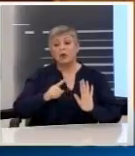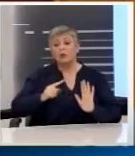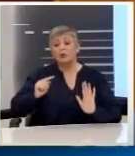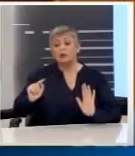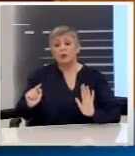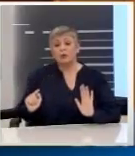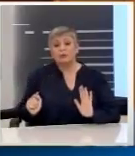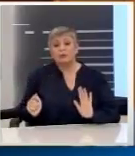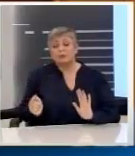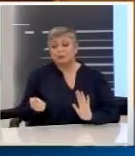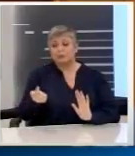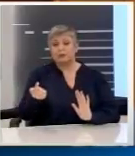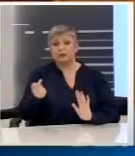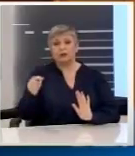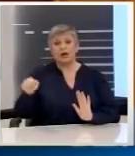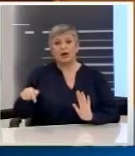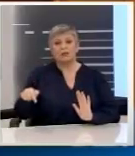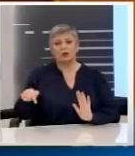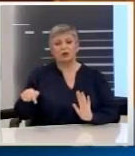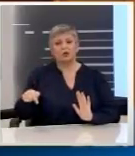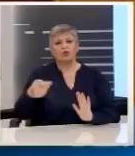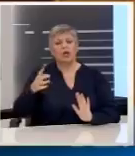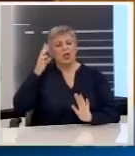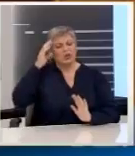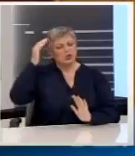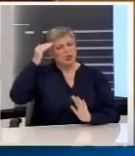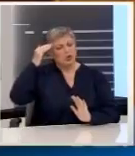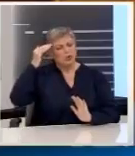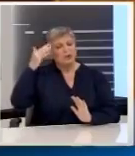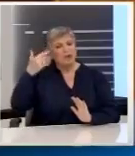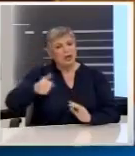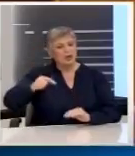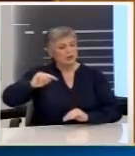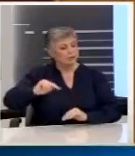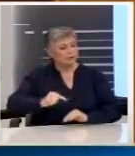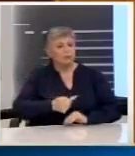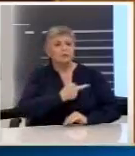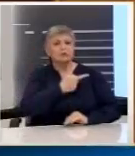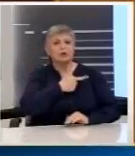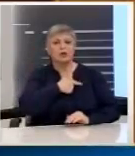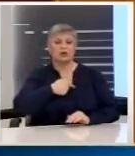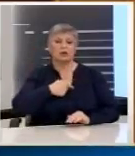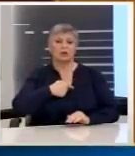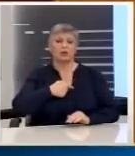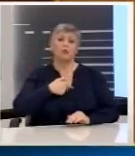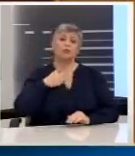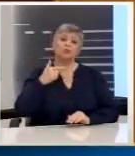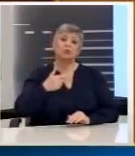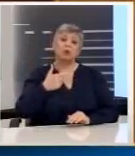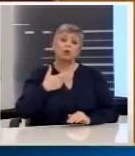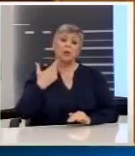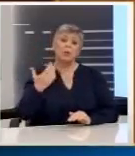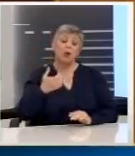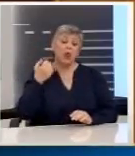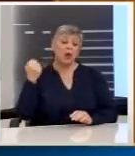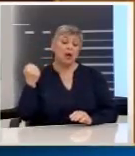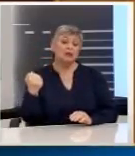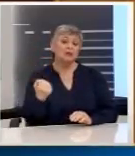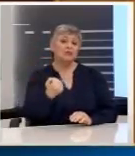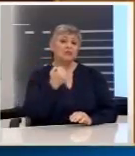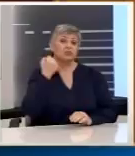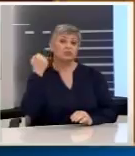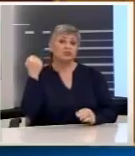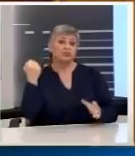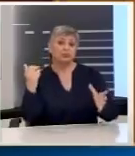επιχειρηματία να πλήξει, επιχειρεί να εξοντώσει τον αρχηγό σας, τότε μάλλον κάτι πολύ σημαντικό είναι αυτό που σας ενώνει. Και σε